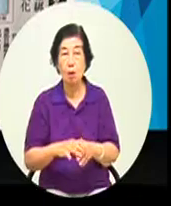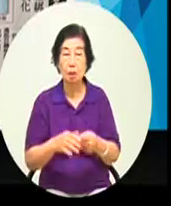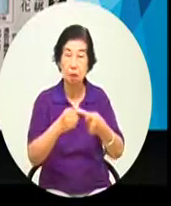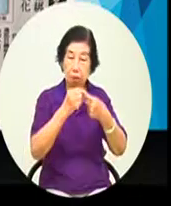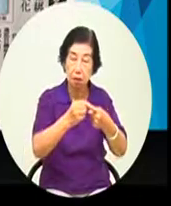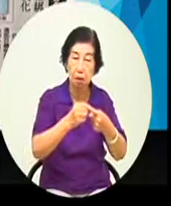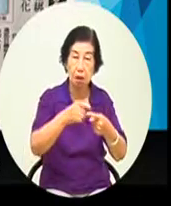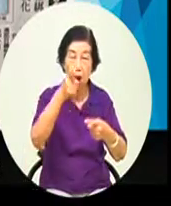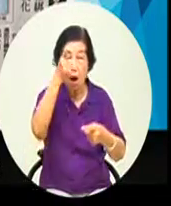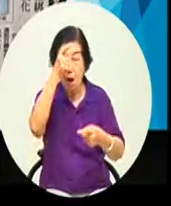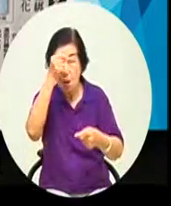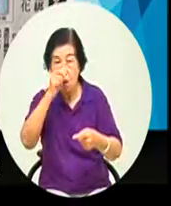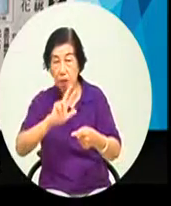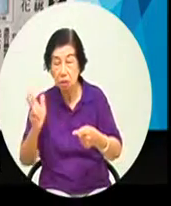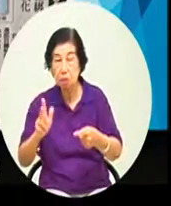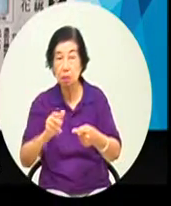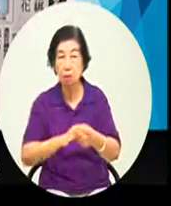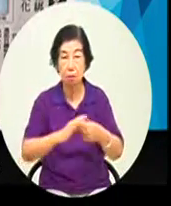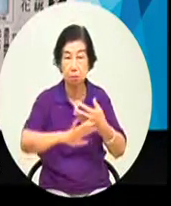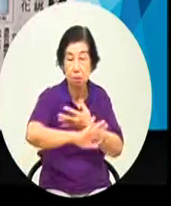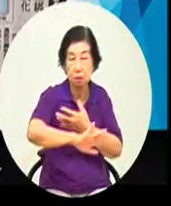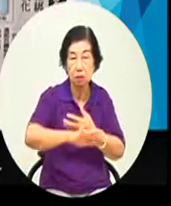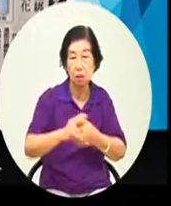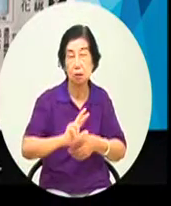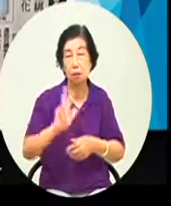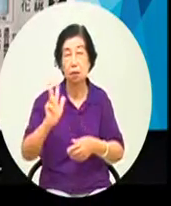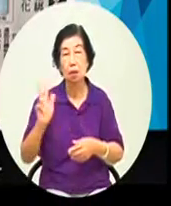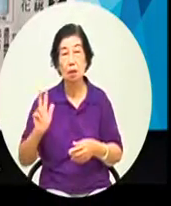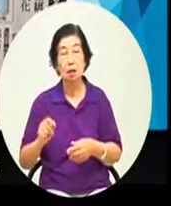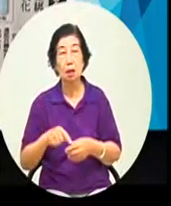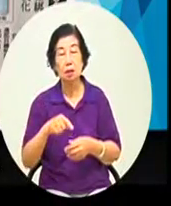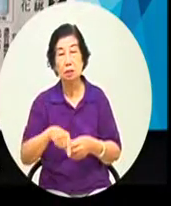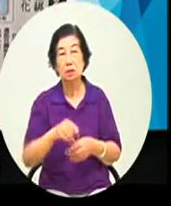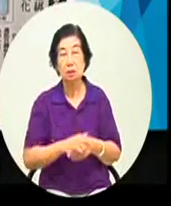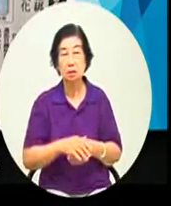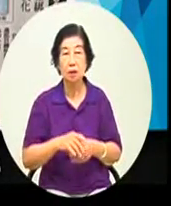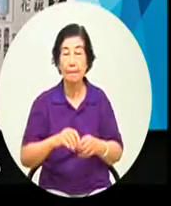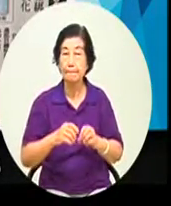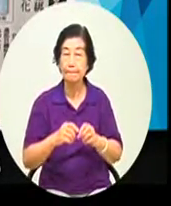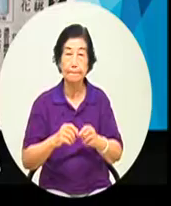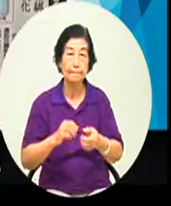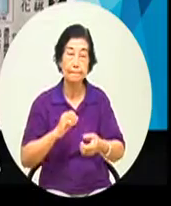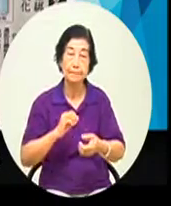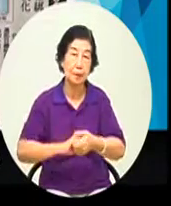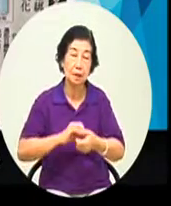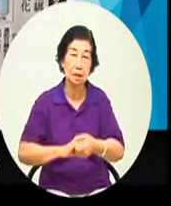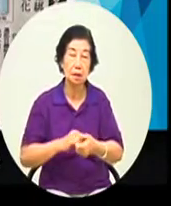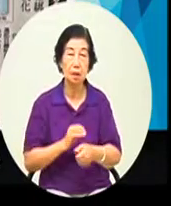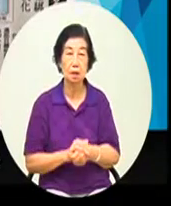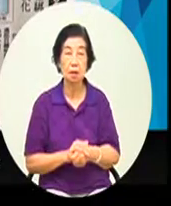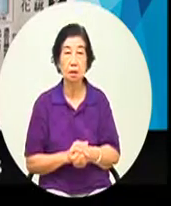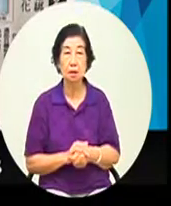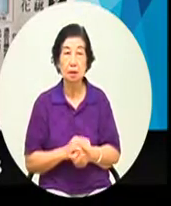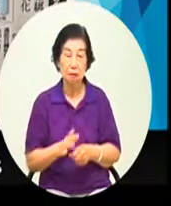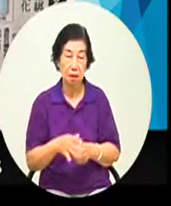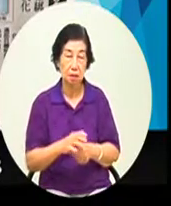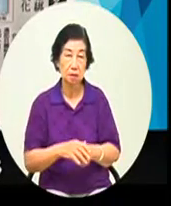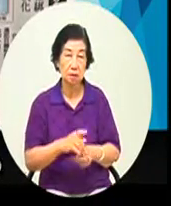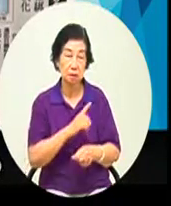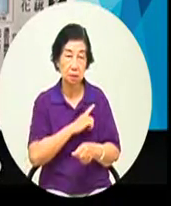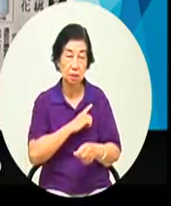本色，也可以用其他颜色代替。好，Uber 是完全不在这两个范围之内，他是开自己的